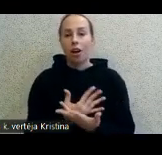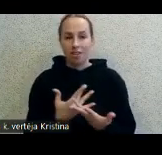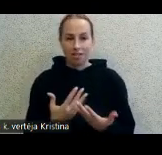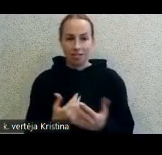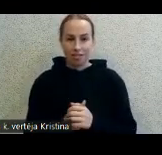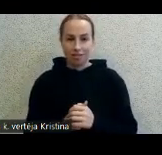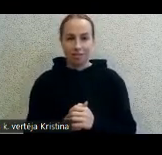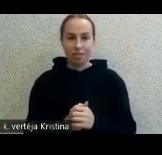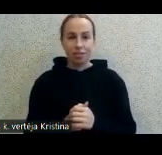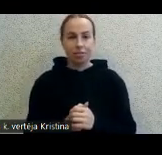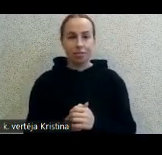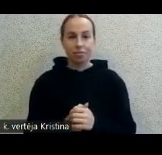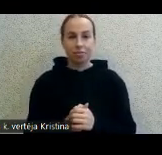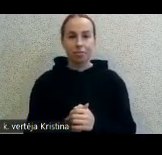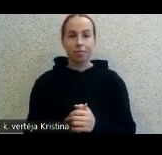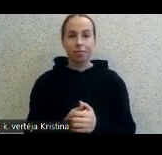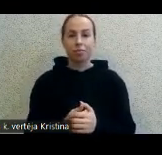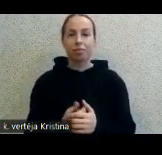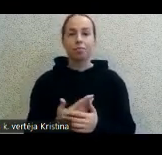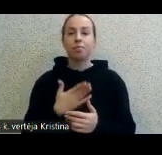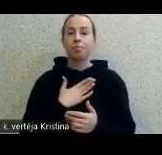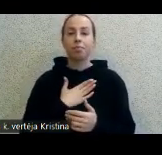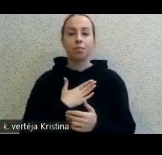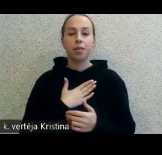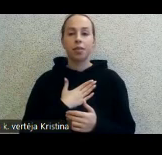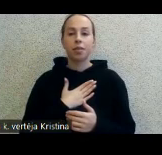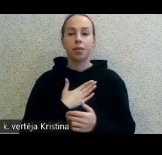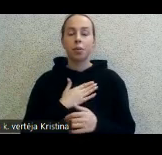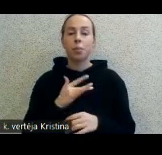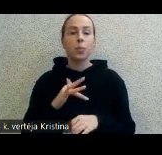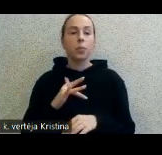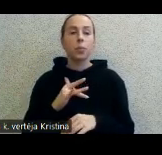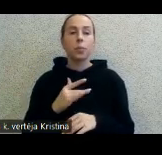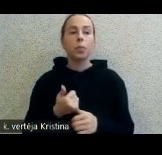žodžiu, tai yra pati mano mėgstamiausia knyga ir dabar, kuri